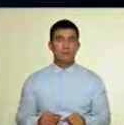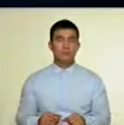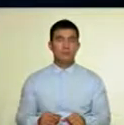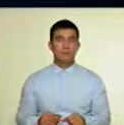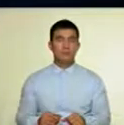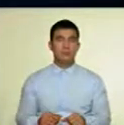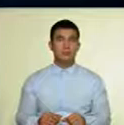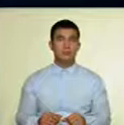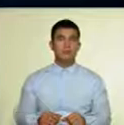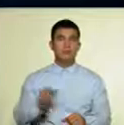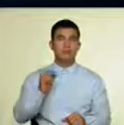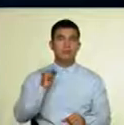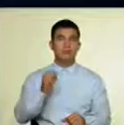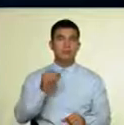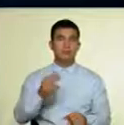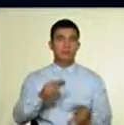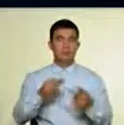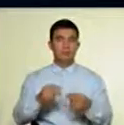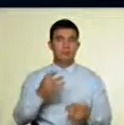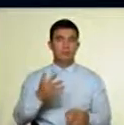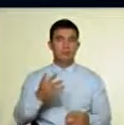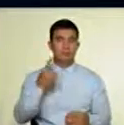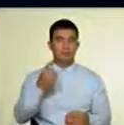ko'paytirilgan a'ning o'rniga 5 dan 1